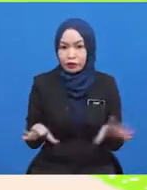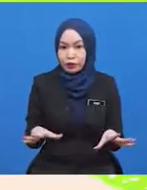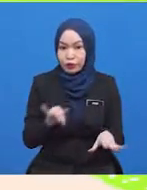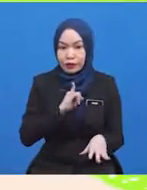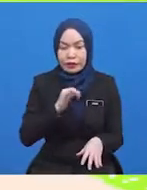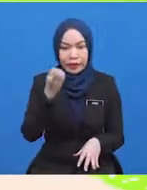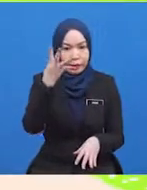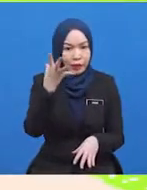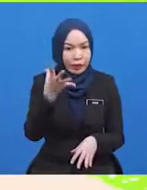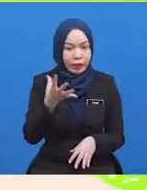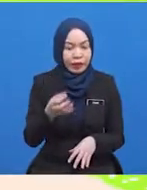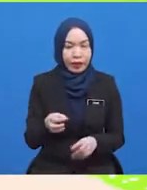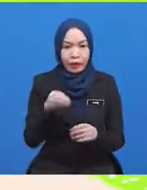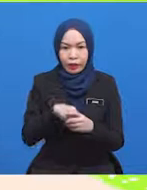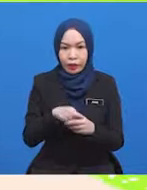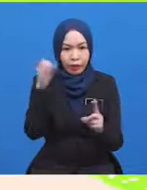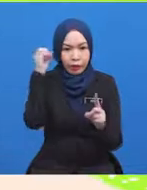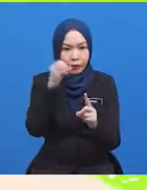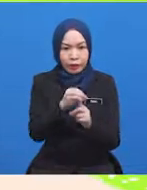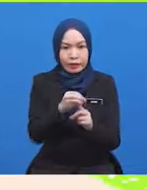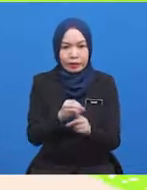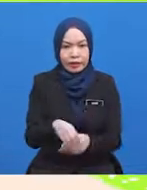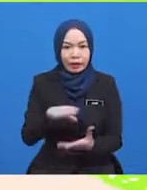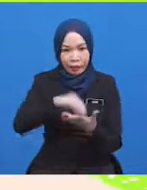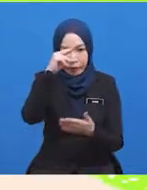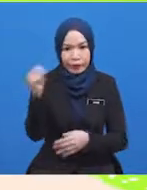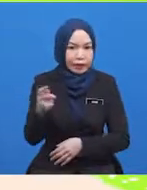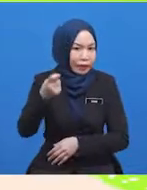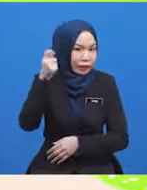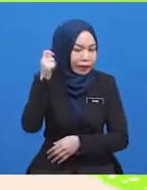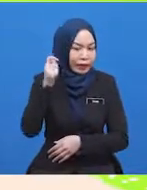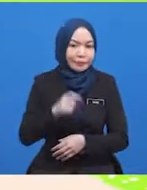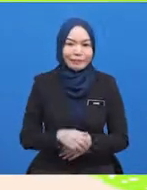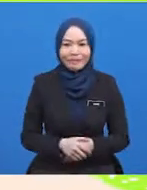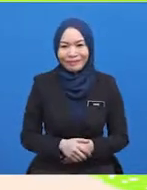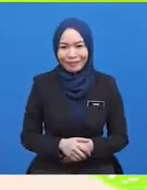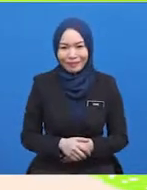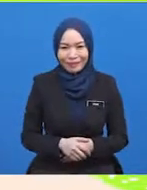cikgu dalam objektif pembelajaran sebentar tadi.